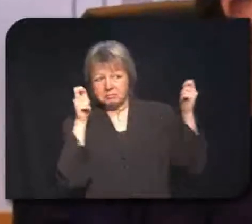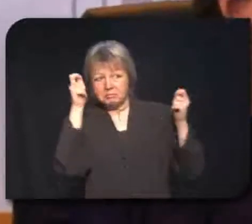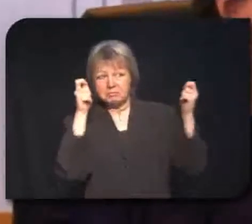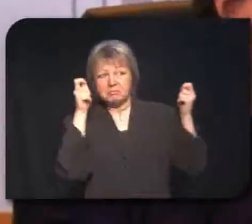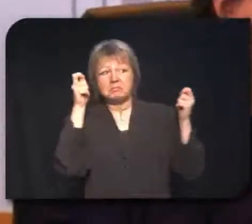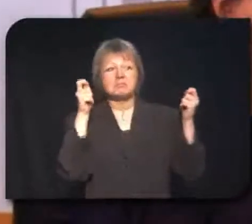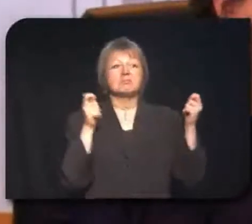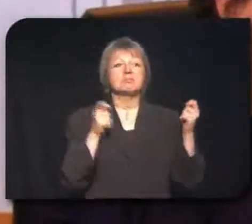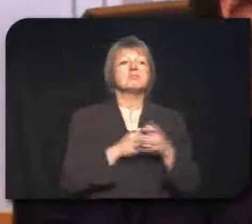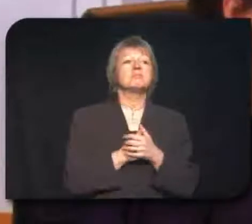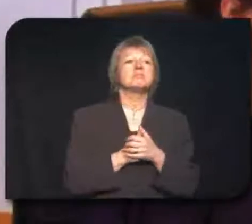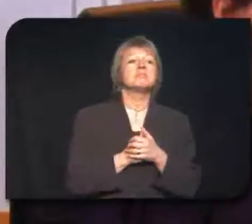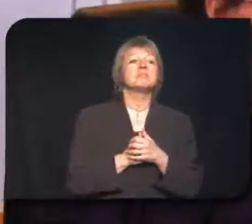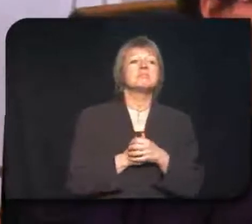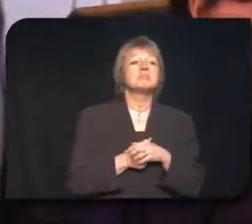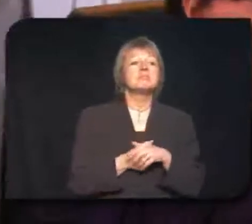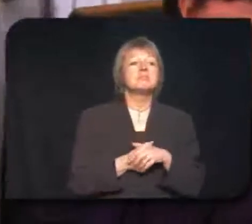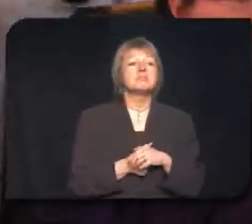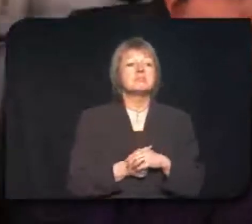bitte halten